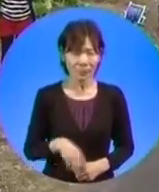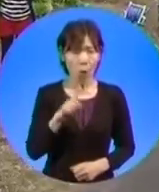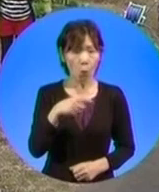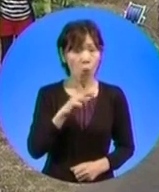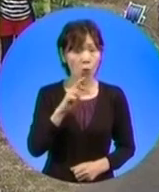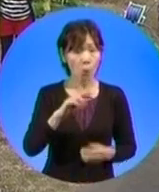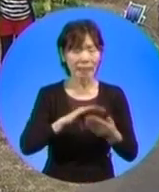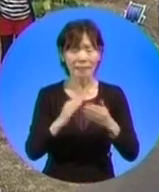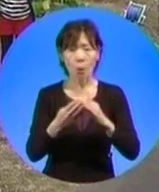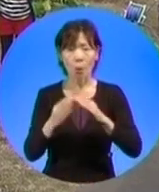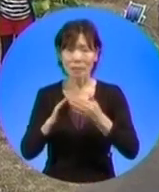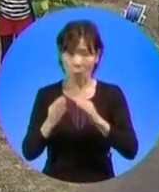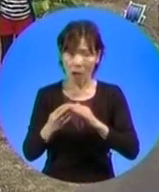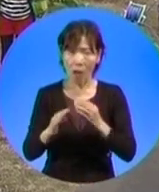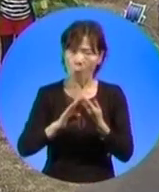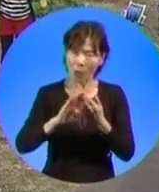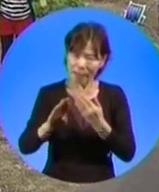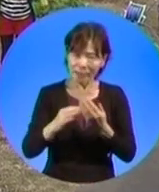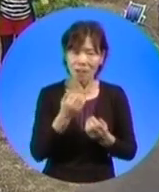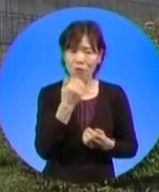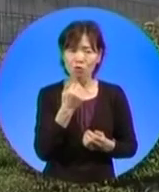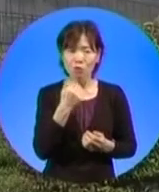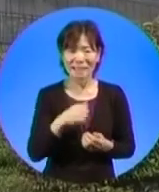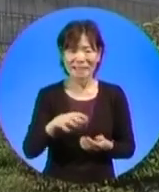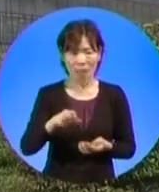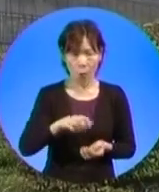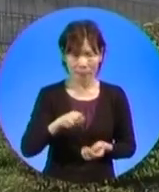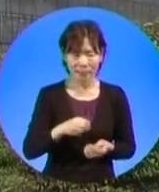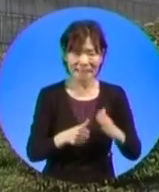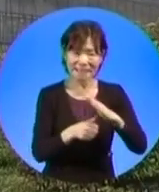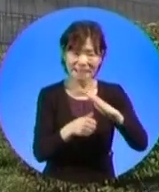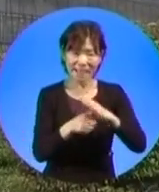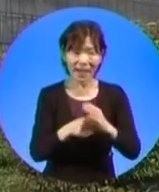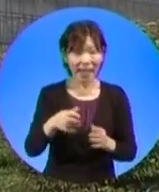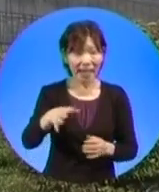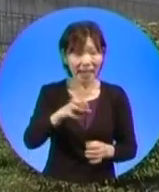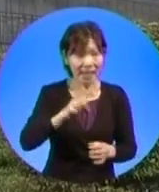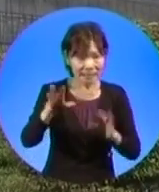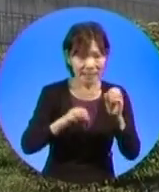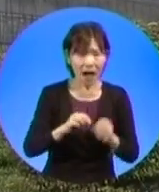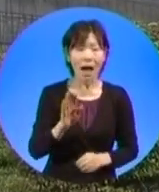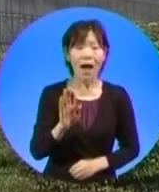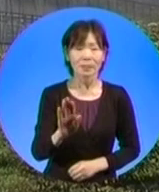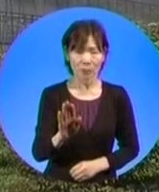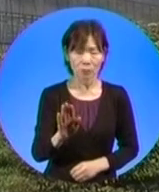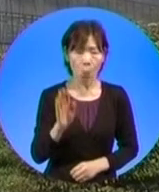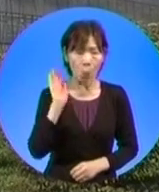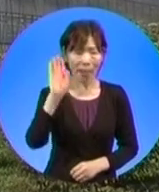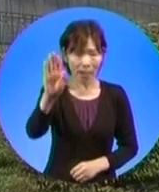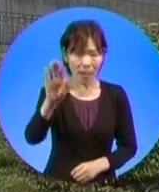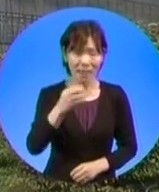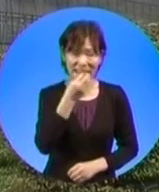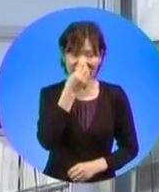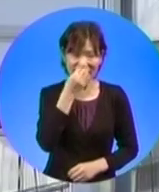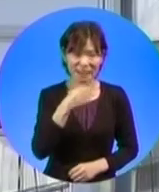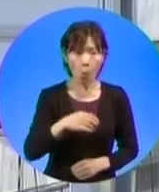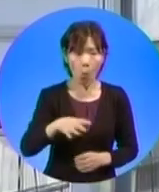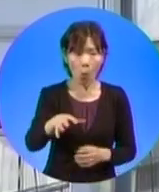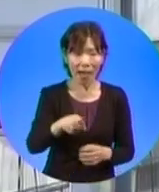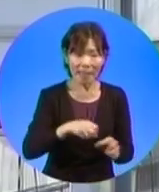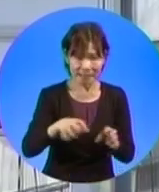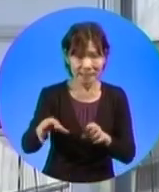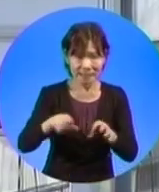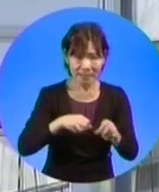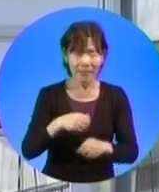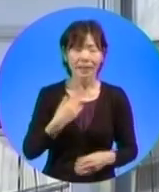能勢町には今回紹介した久野田農園の他にも、能勢特産の栗拾いや椎茸狩りを楽しめるところがあ